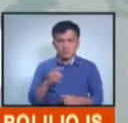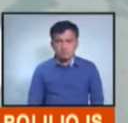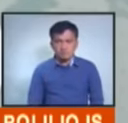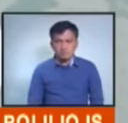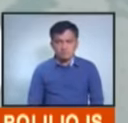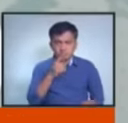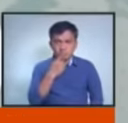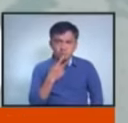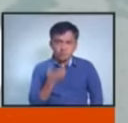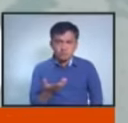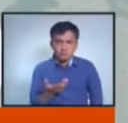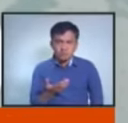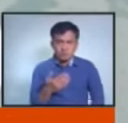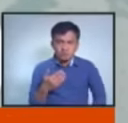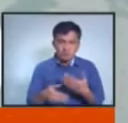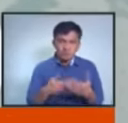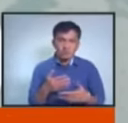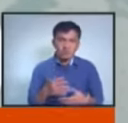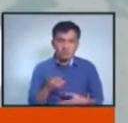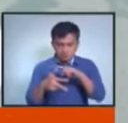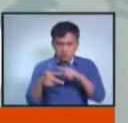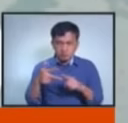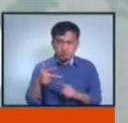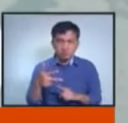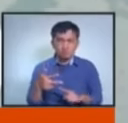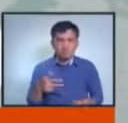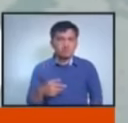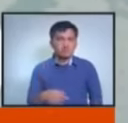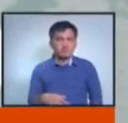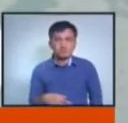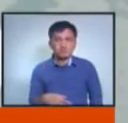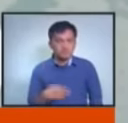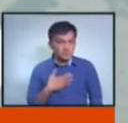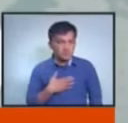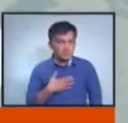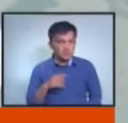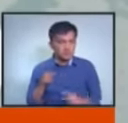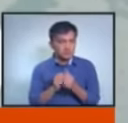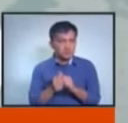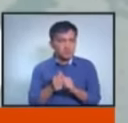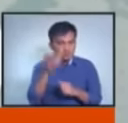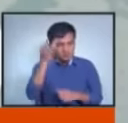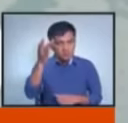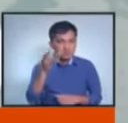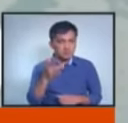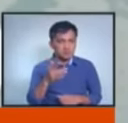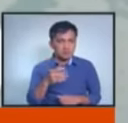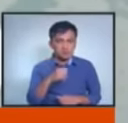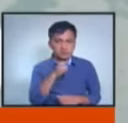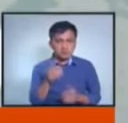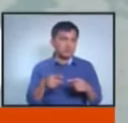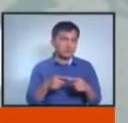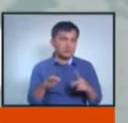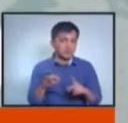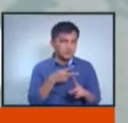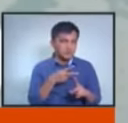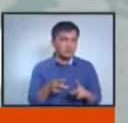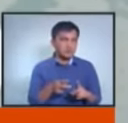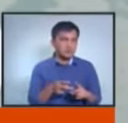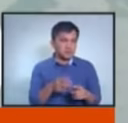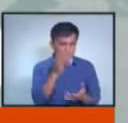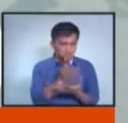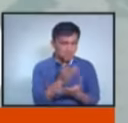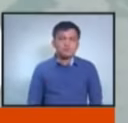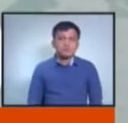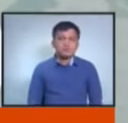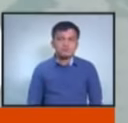tahakin na paraan na proseso kung kayo pong tatanungin? Sa akin lang, sir, maturuan niya ng leksyon na hindi na maulit sa ibang tao. Tama okay. Na yung hanggang